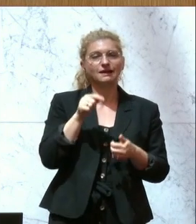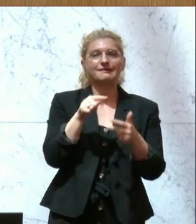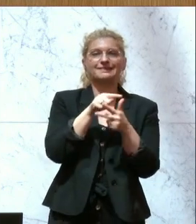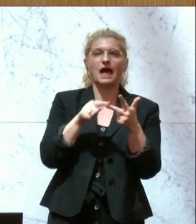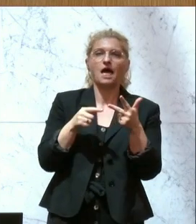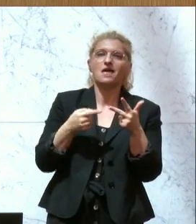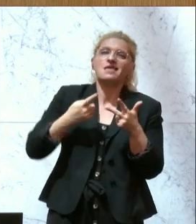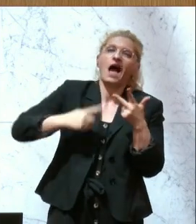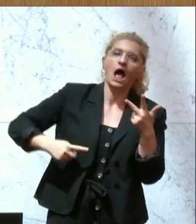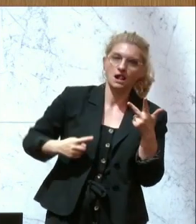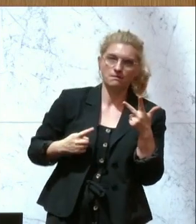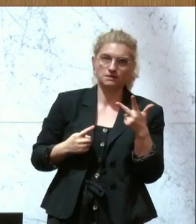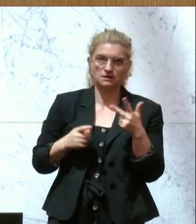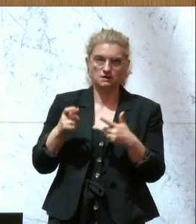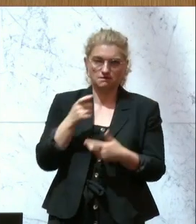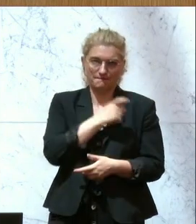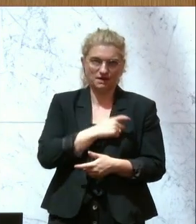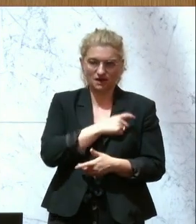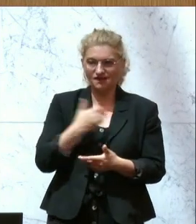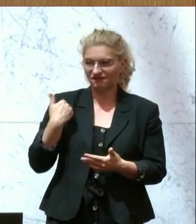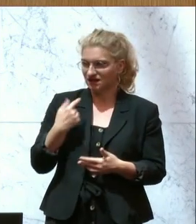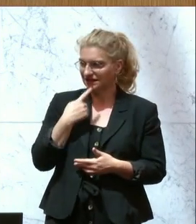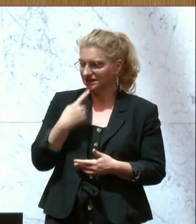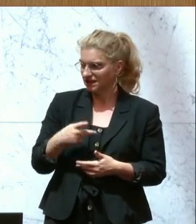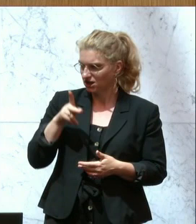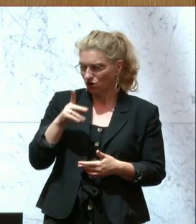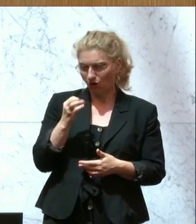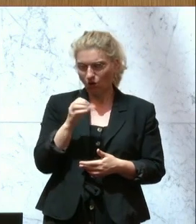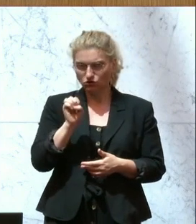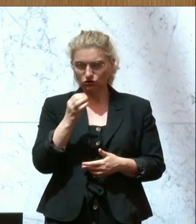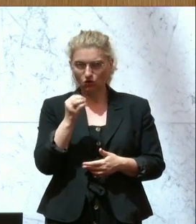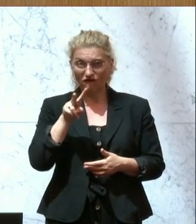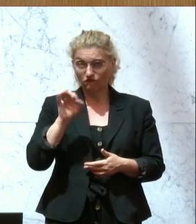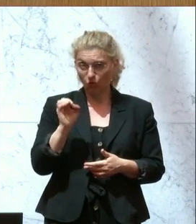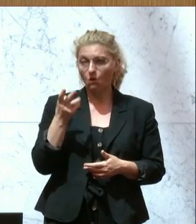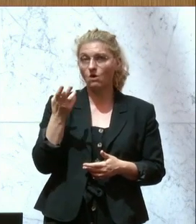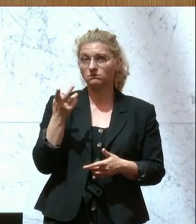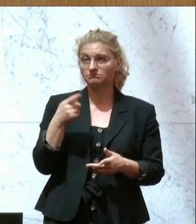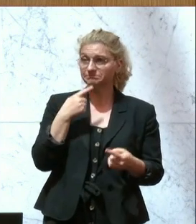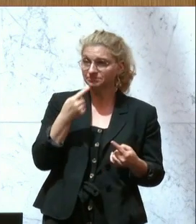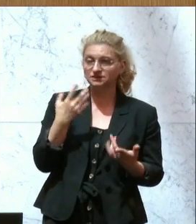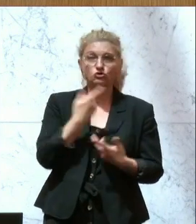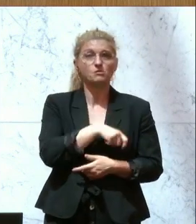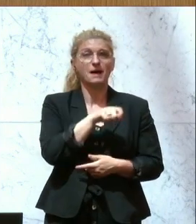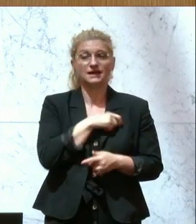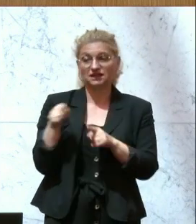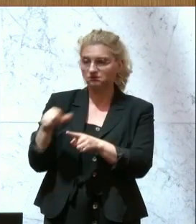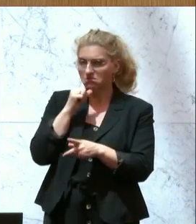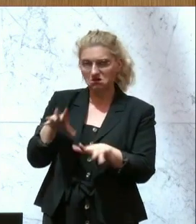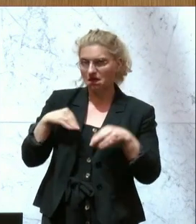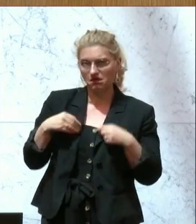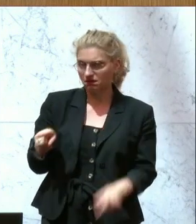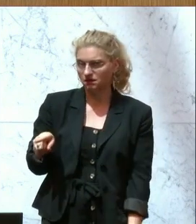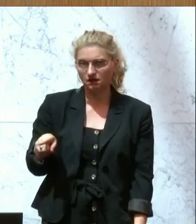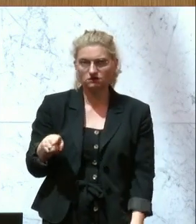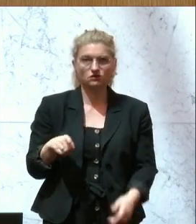3,5 Parteien sich zum Kosovo geäußert haben, was Spanien unternehmen wird im nächsten halben Jahr im Vorsitz. Spanien erkennt den Kosovo nicht an.